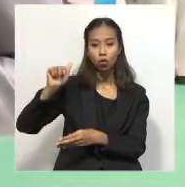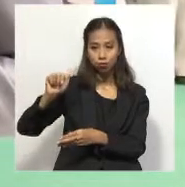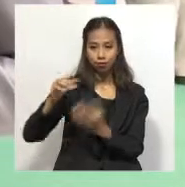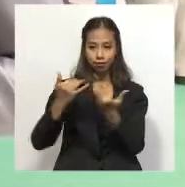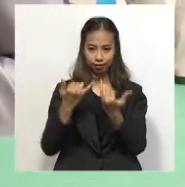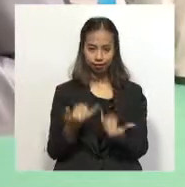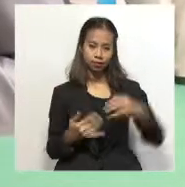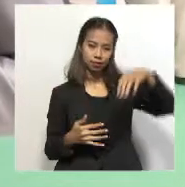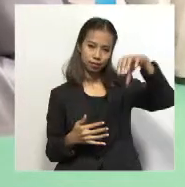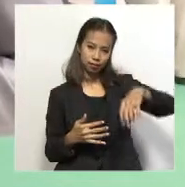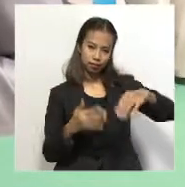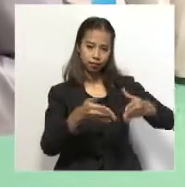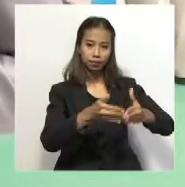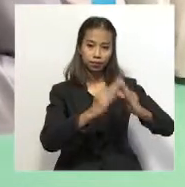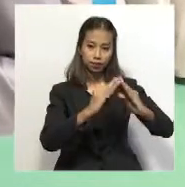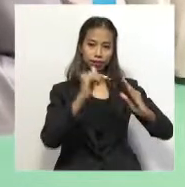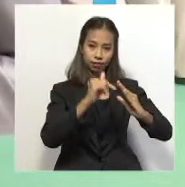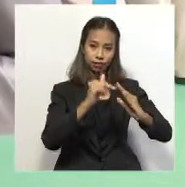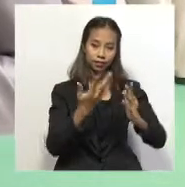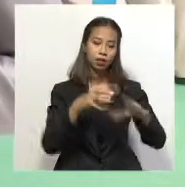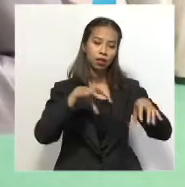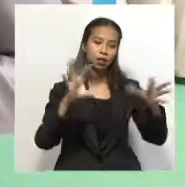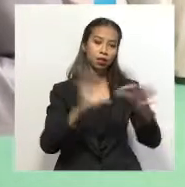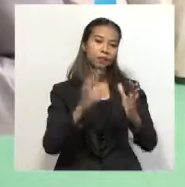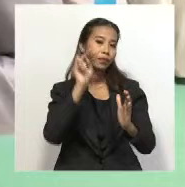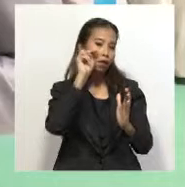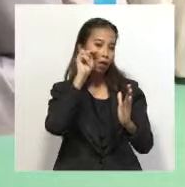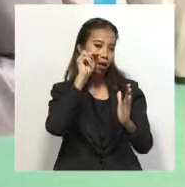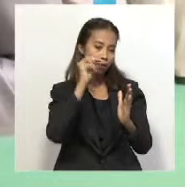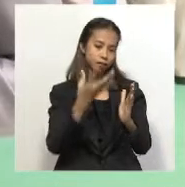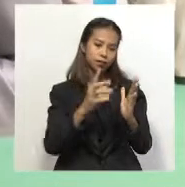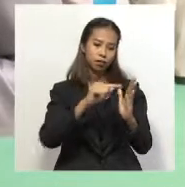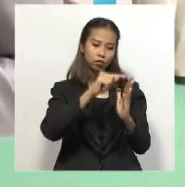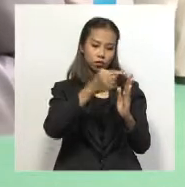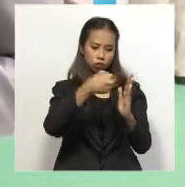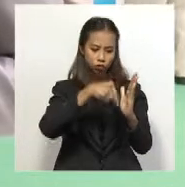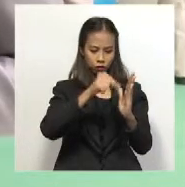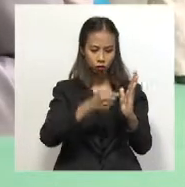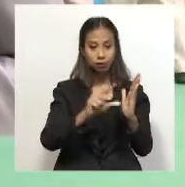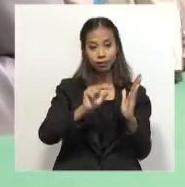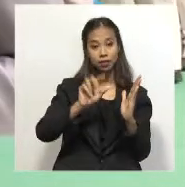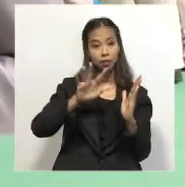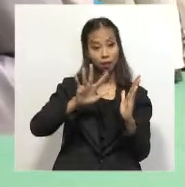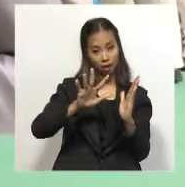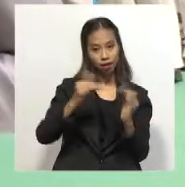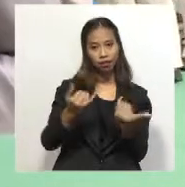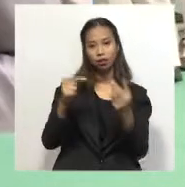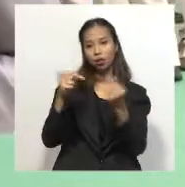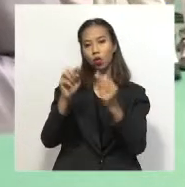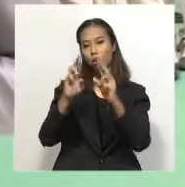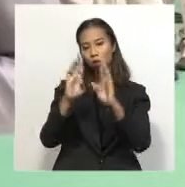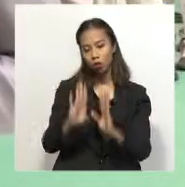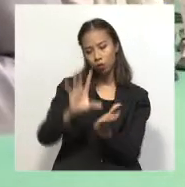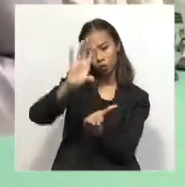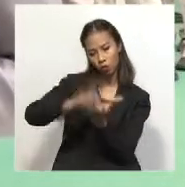ะครับสำนักงานทรัพยากรน้ำแห่งชาติแล้วก็คณะกรรมการลุ่มน้ำใน25ลุ่มน้ำสำคัญครับแล้วก็ยังมีการจัดทำระบบฐาน